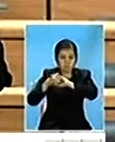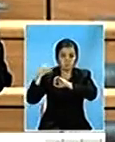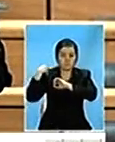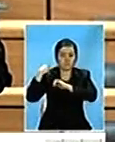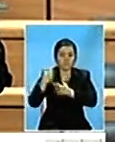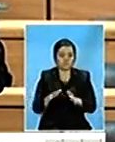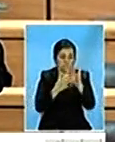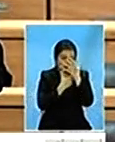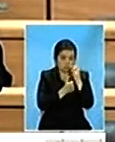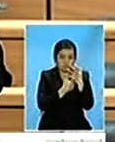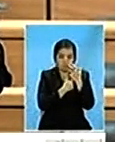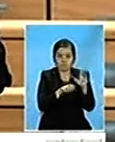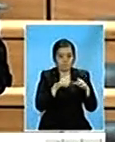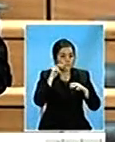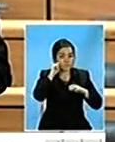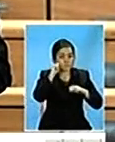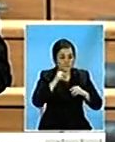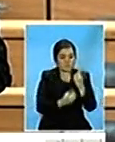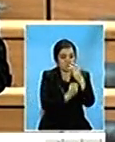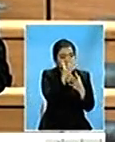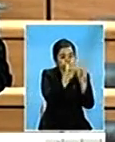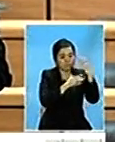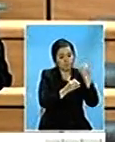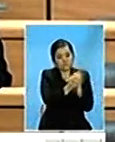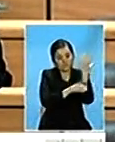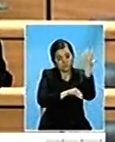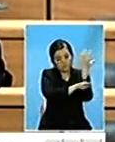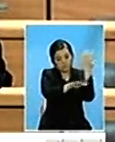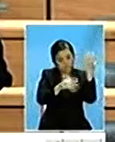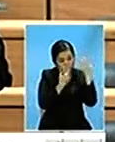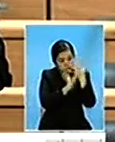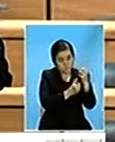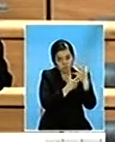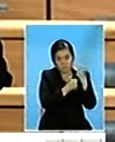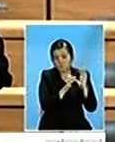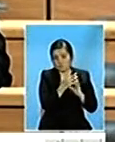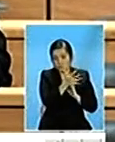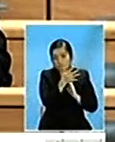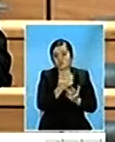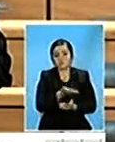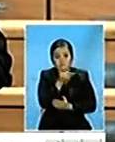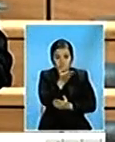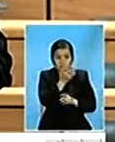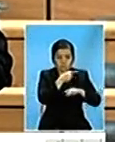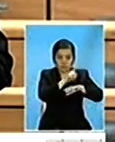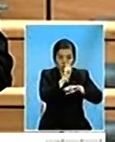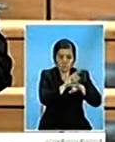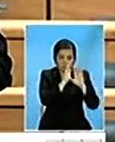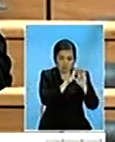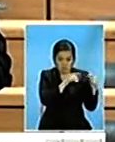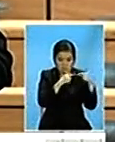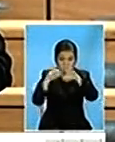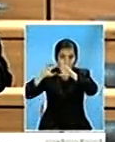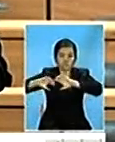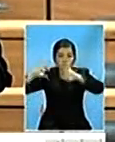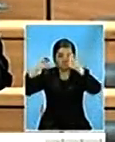ไม่ความสำคัญต่อพื้นที่ชุ่มน้ำต่อไปนี่ผมหวั่นใจมากผมจึงขออนุญาตฝ ากท่านประธานไปยังรัฐบาลว่